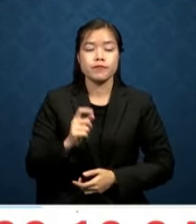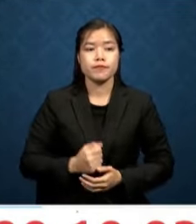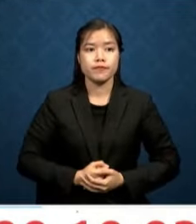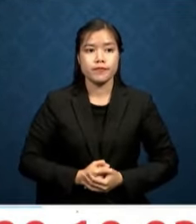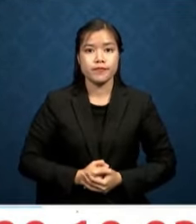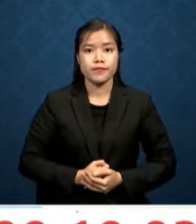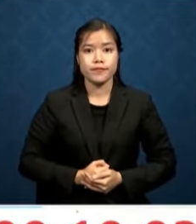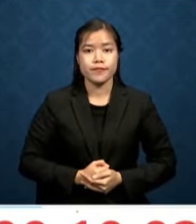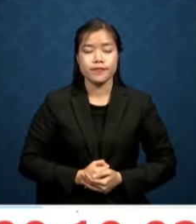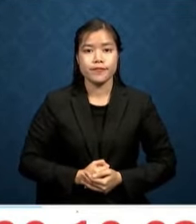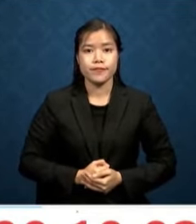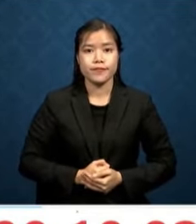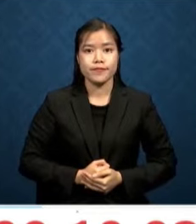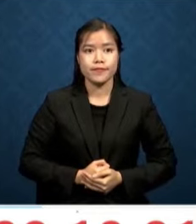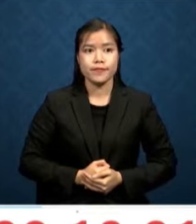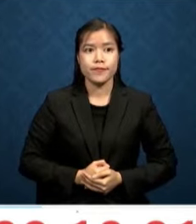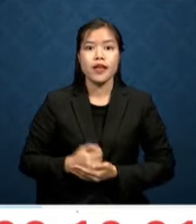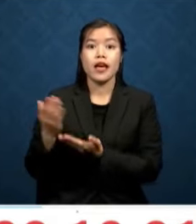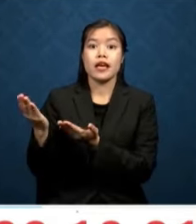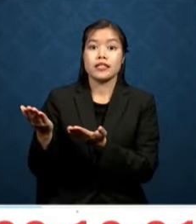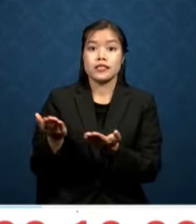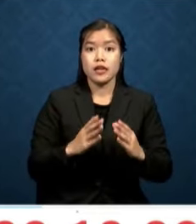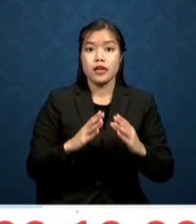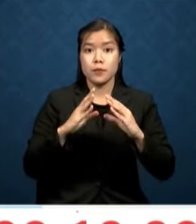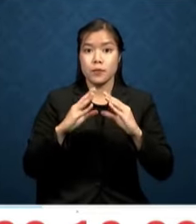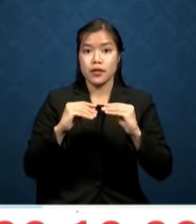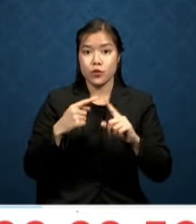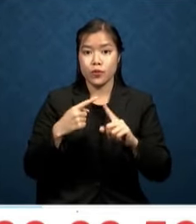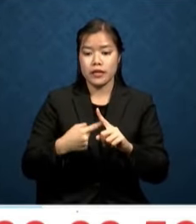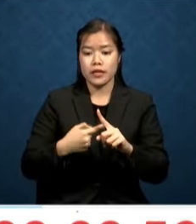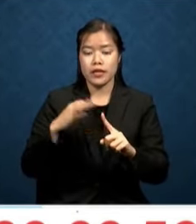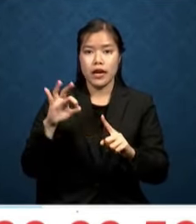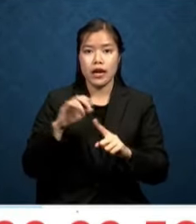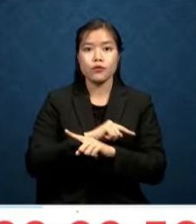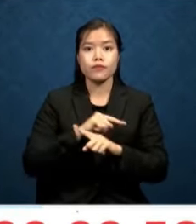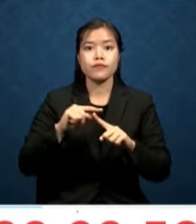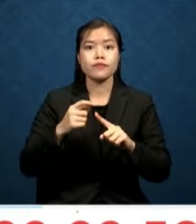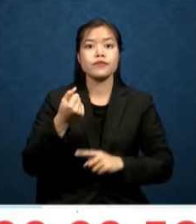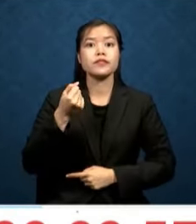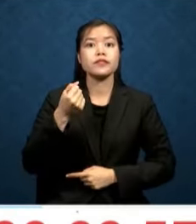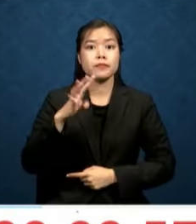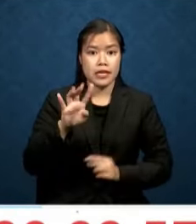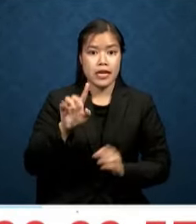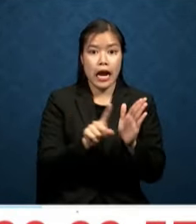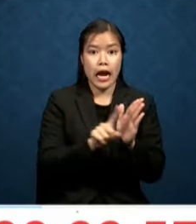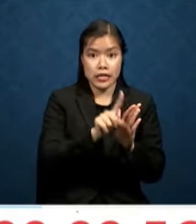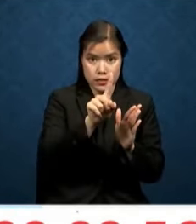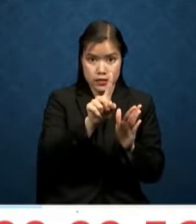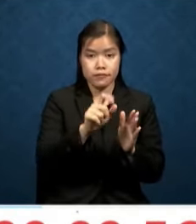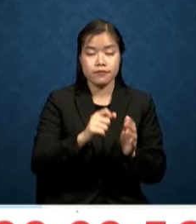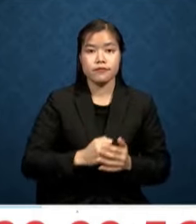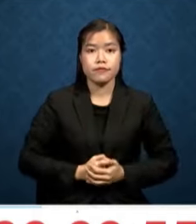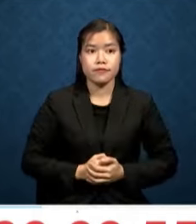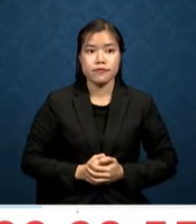เชิญประชุมตั้งแต่วันที่14กันยายน ป็นครั้งที่หนึ่งนะครับแ